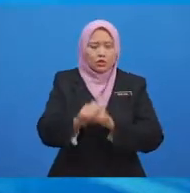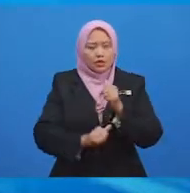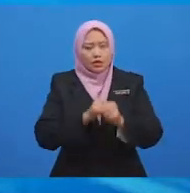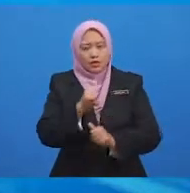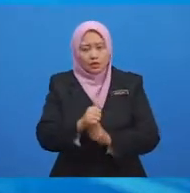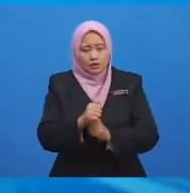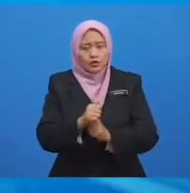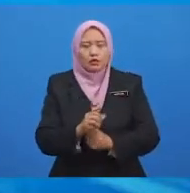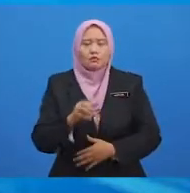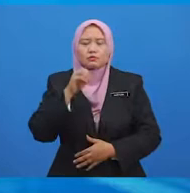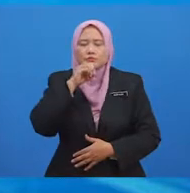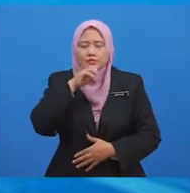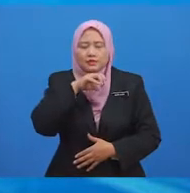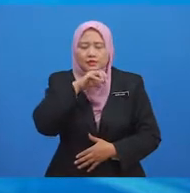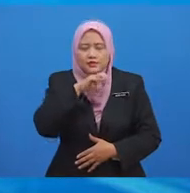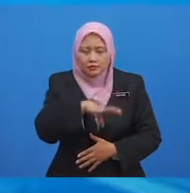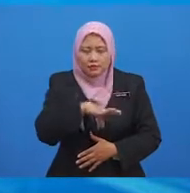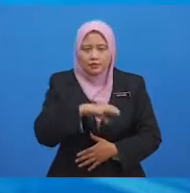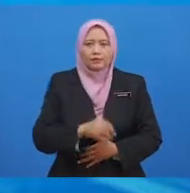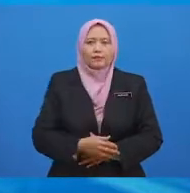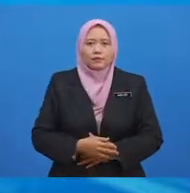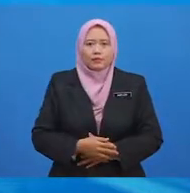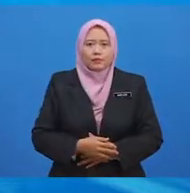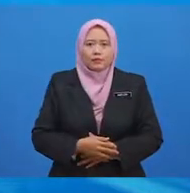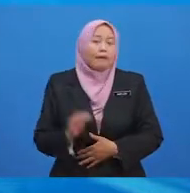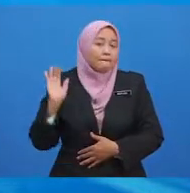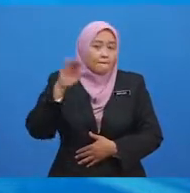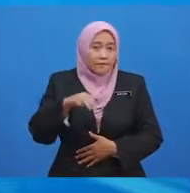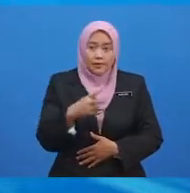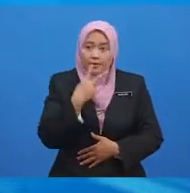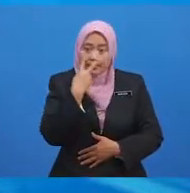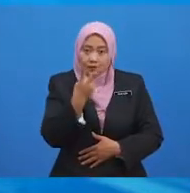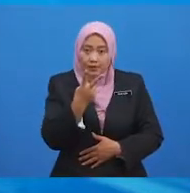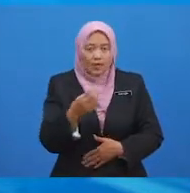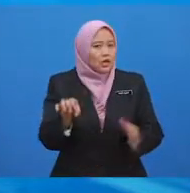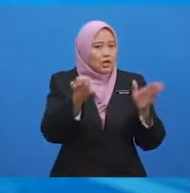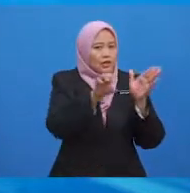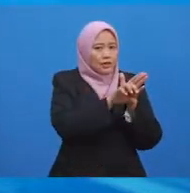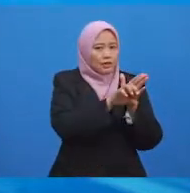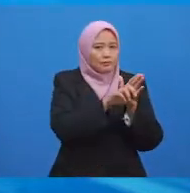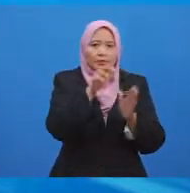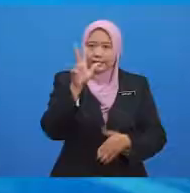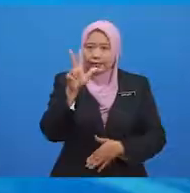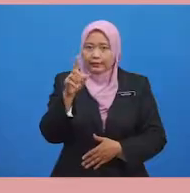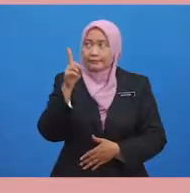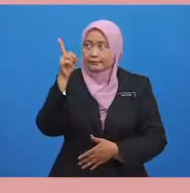tercemar. Seterusnya, mari kita lihat gambar yang ditunjukkan ini